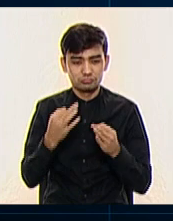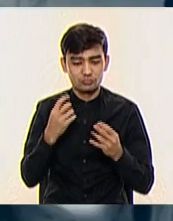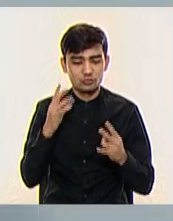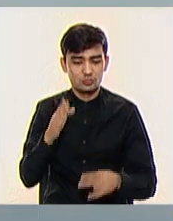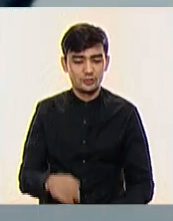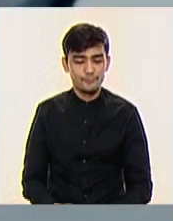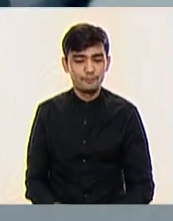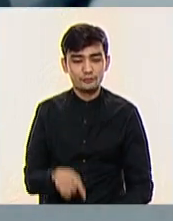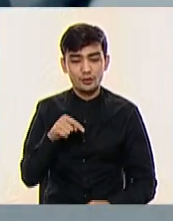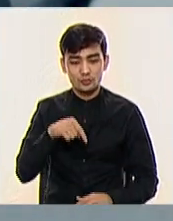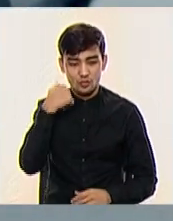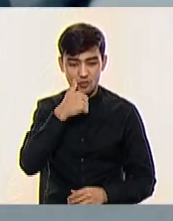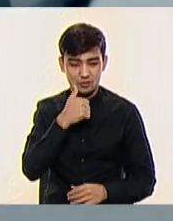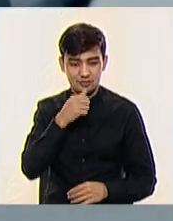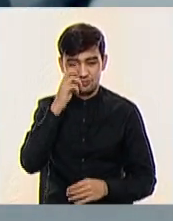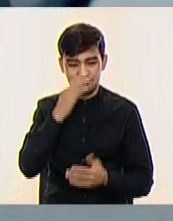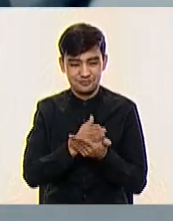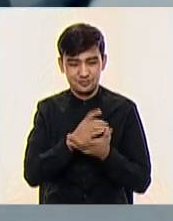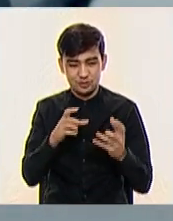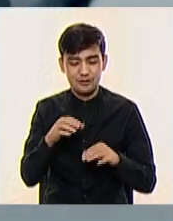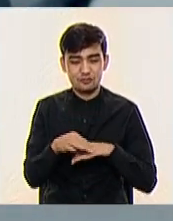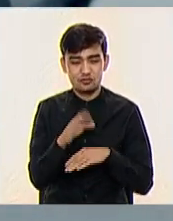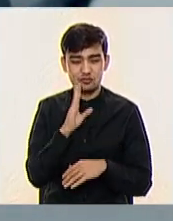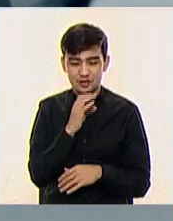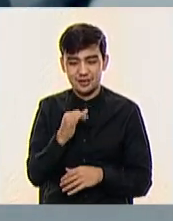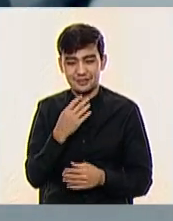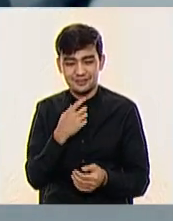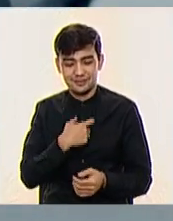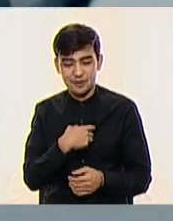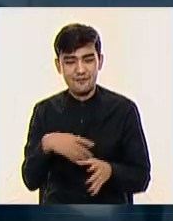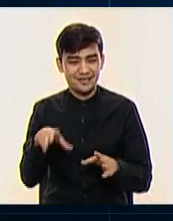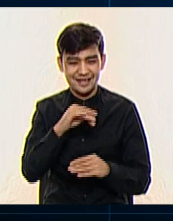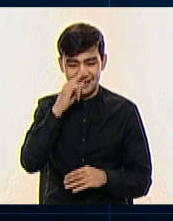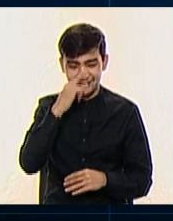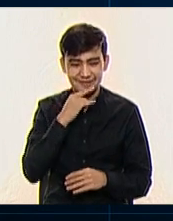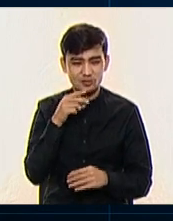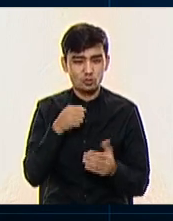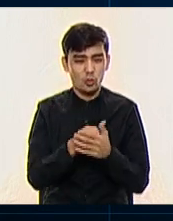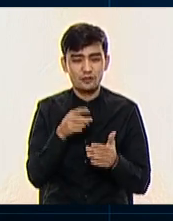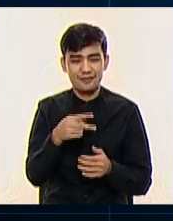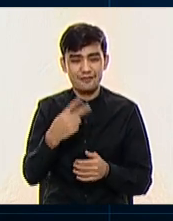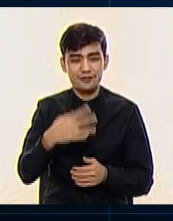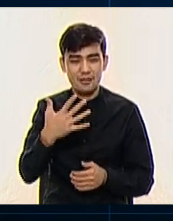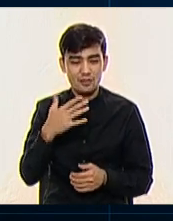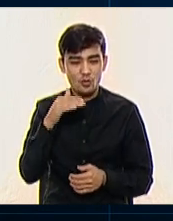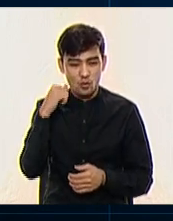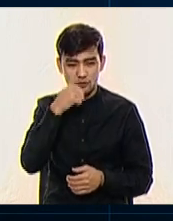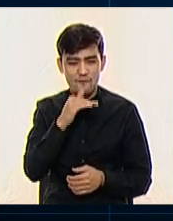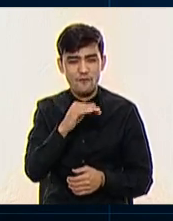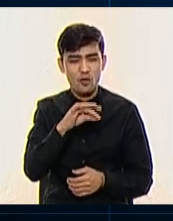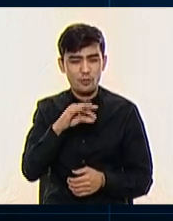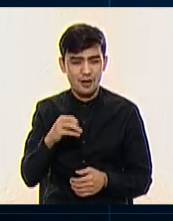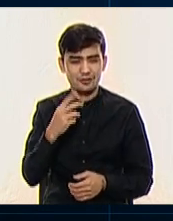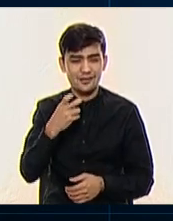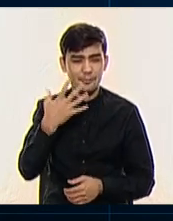В этом году чиновники и их супруги, а с 2025 года все казахстанцы сдадут форму 250. Там должны